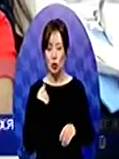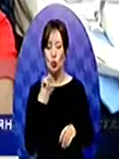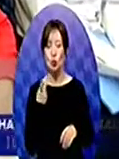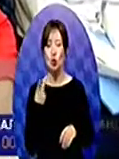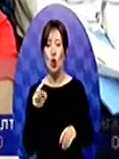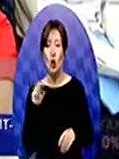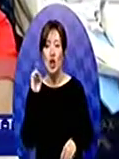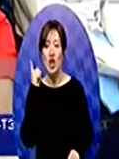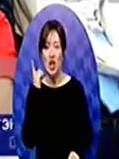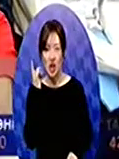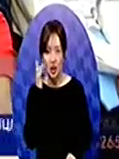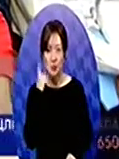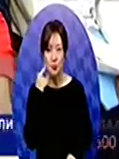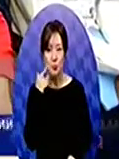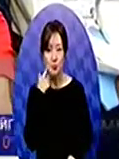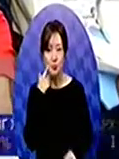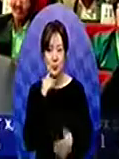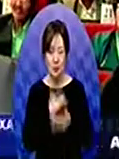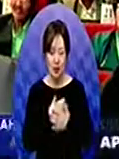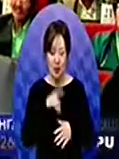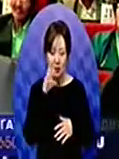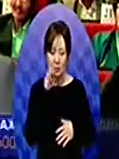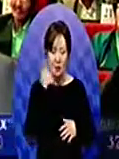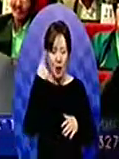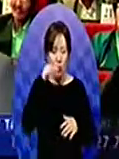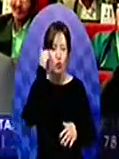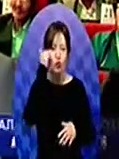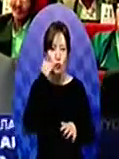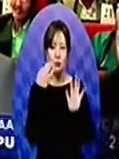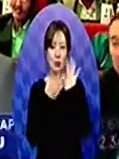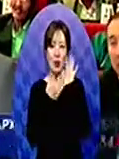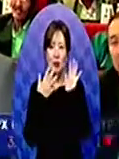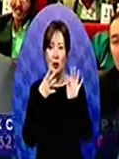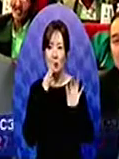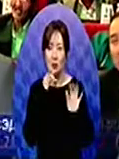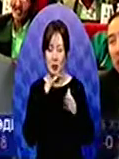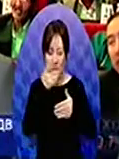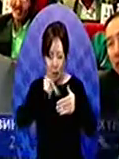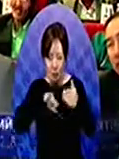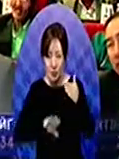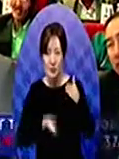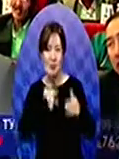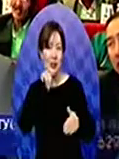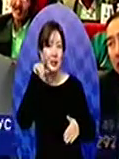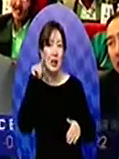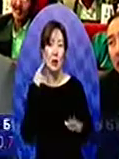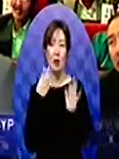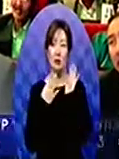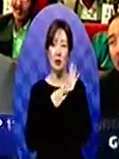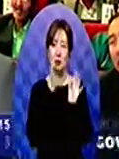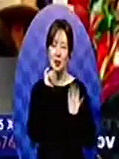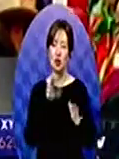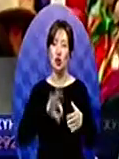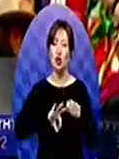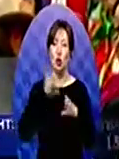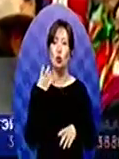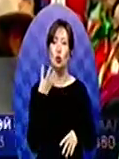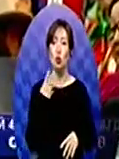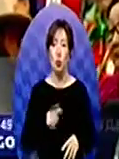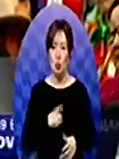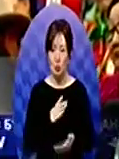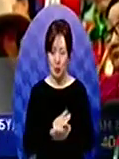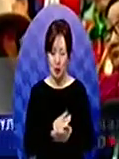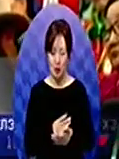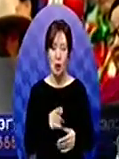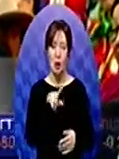За насны хувьд хамгийн ахмад нь 85-аа 1, хамгийн залуу нь 18 настай 4 сонгогч байгаа юм. За харин оролцогчдын 40